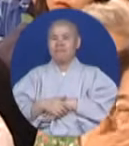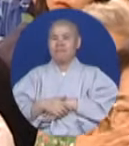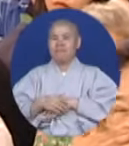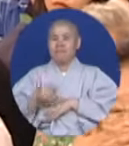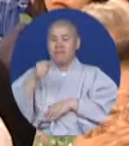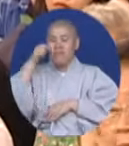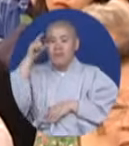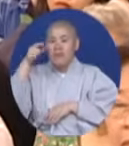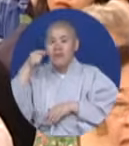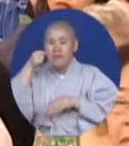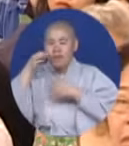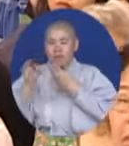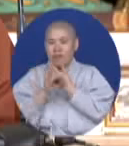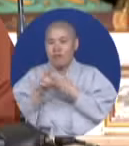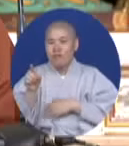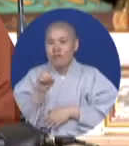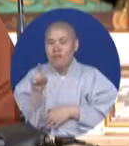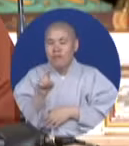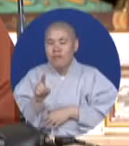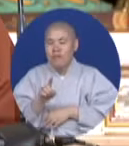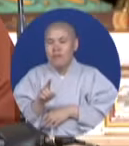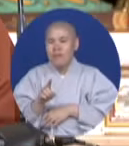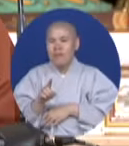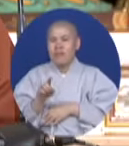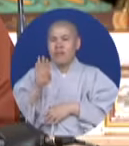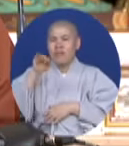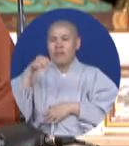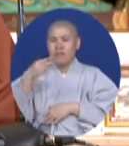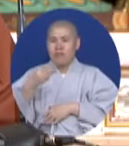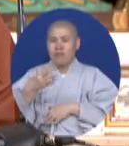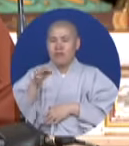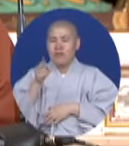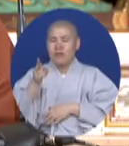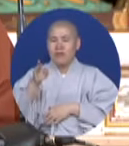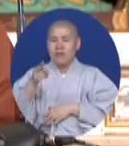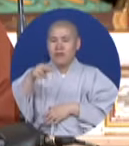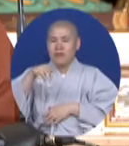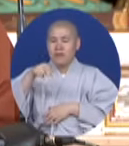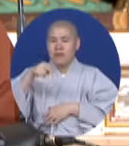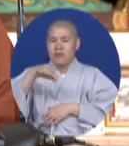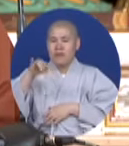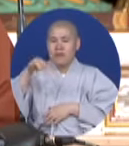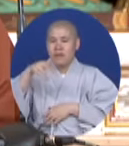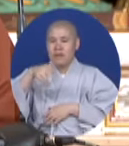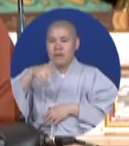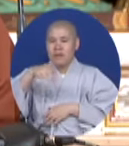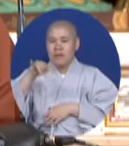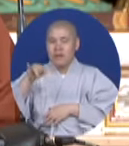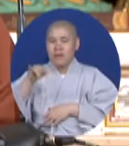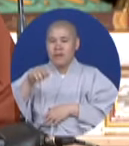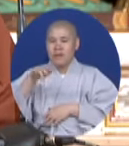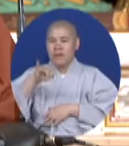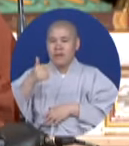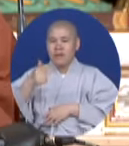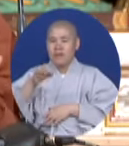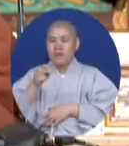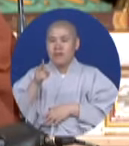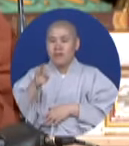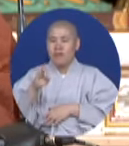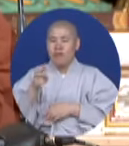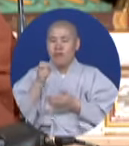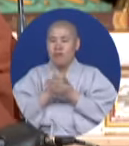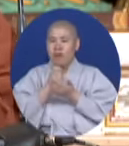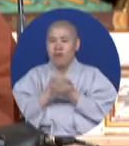그 못 깨달은 건 뭐냐 불 여실지 진여법 일고로 무명심이 생기라 여실하게